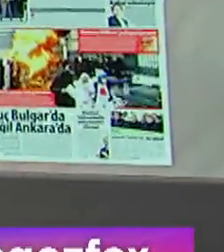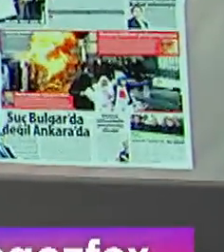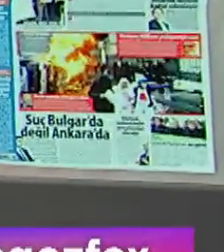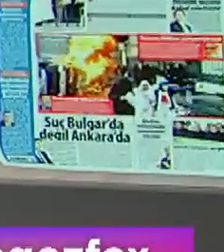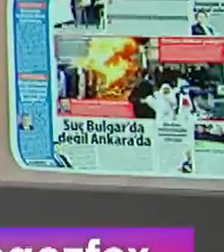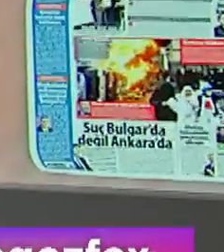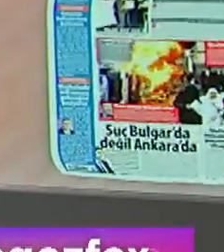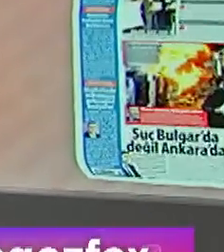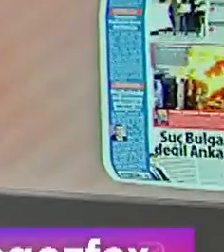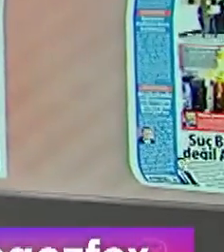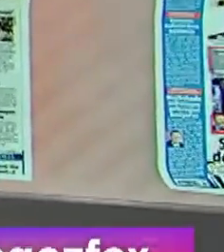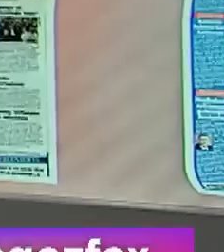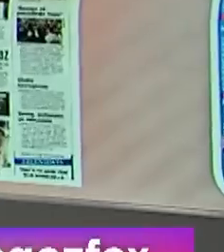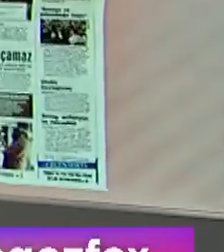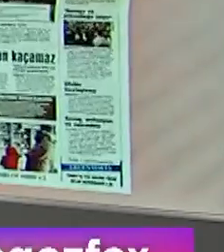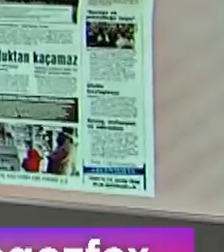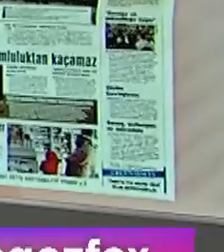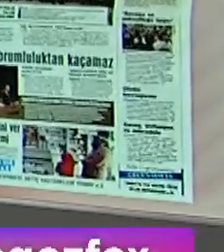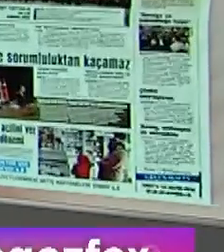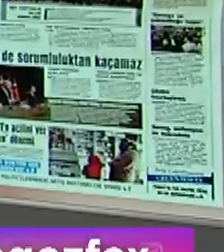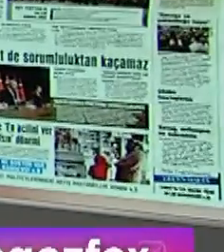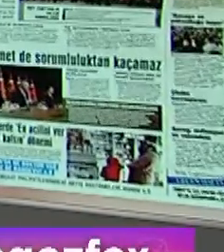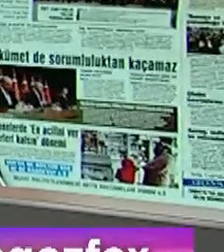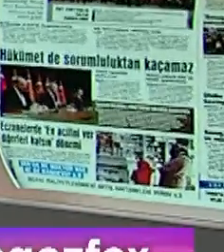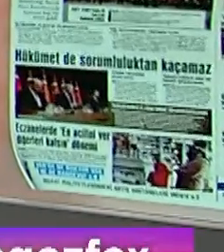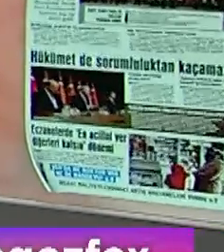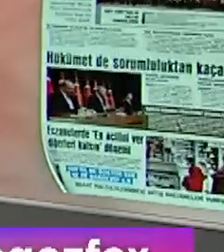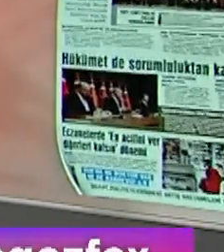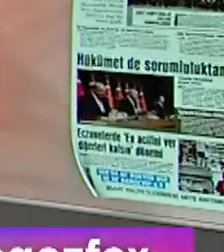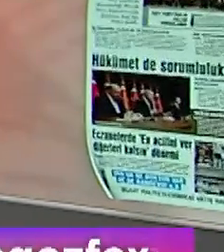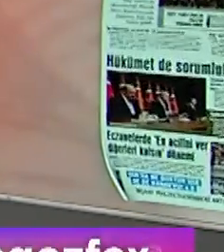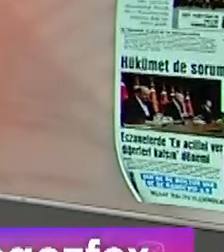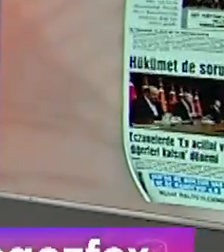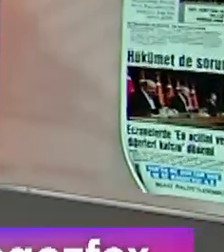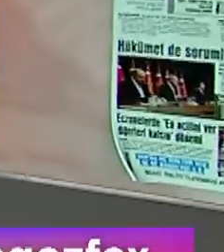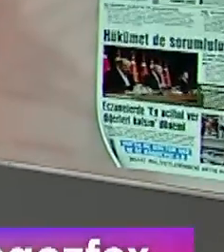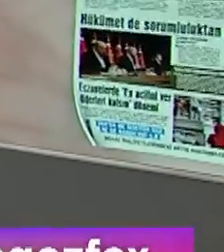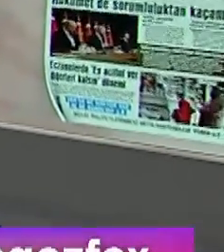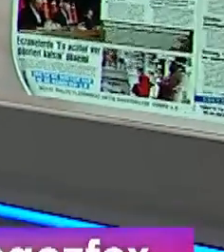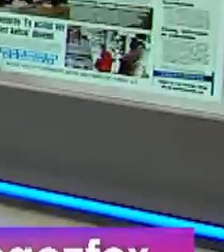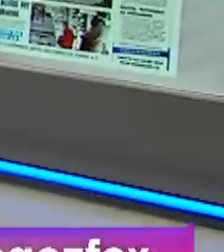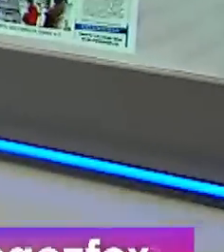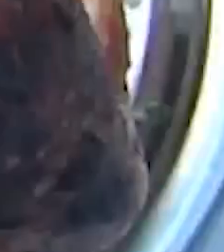olmuyor mu sorum size ve yılbaşı Sofrası hayat çok pahalı